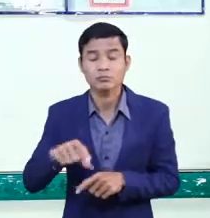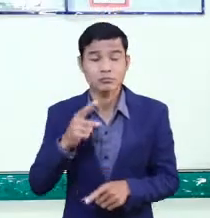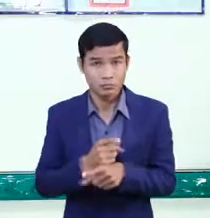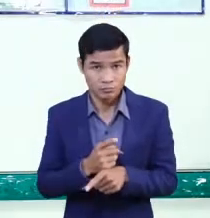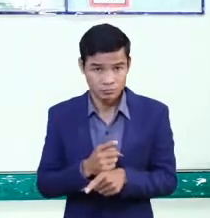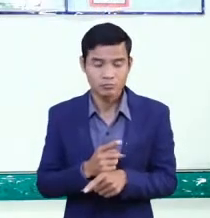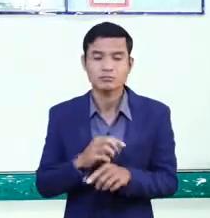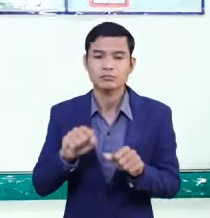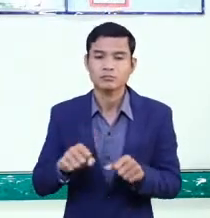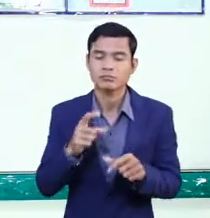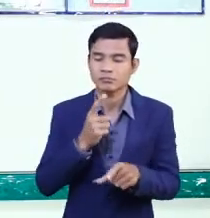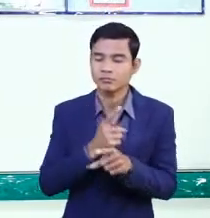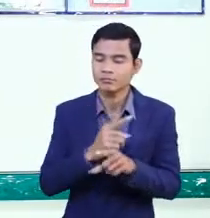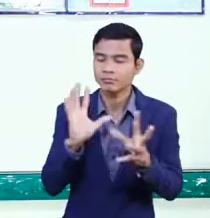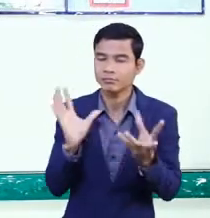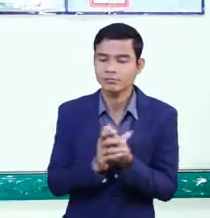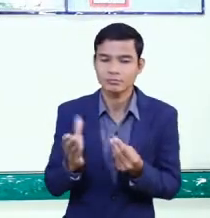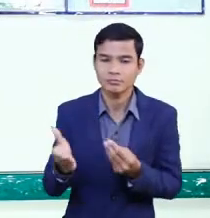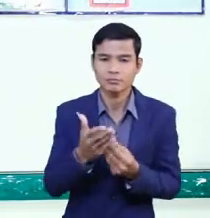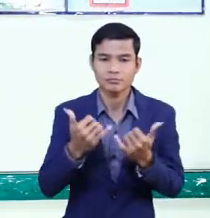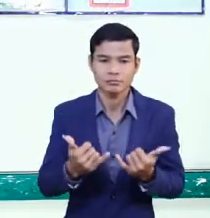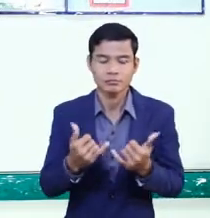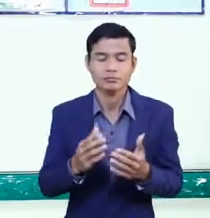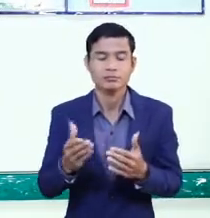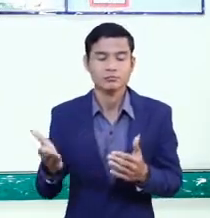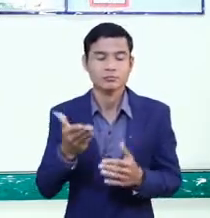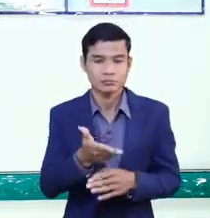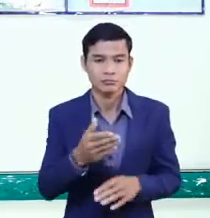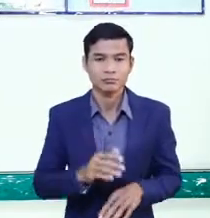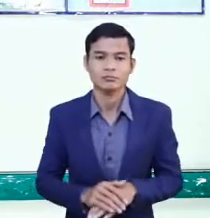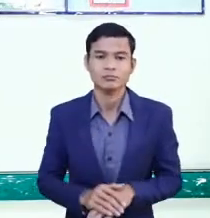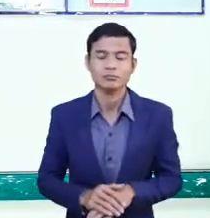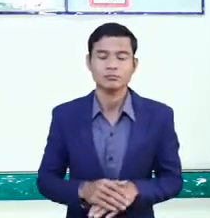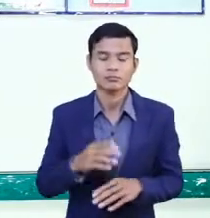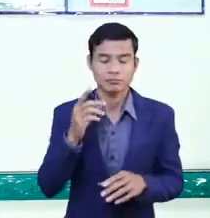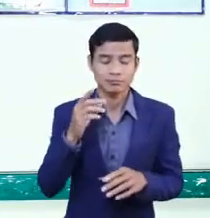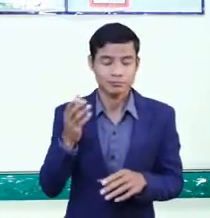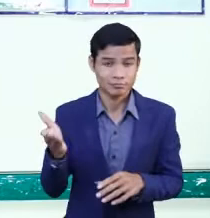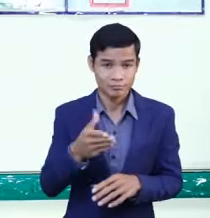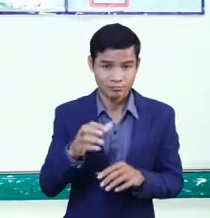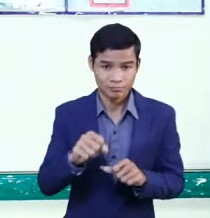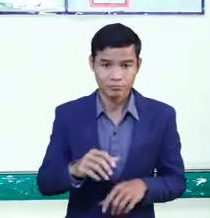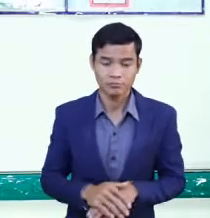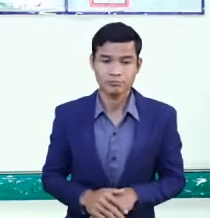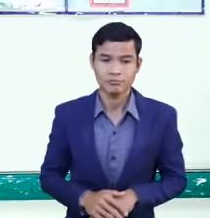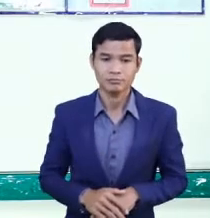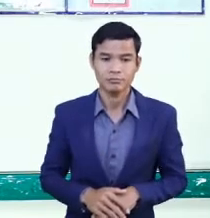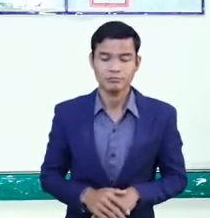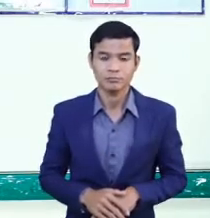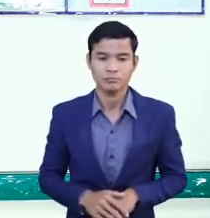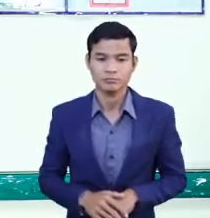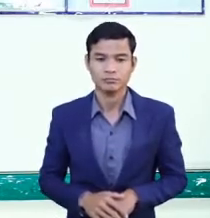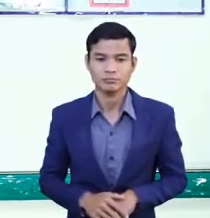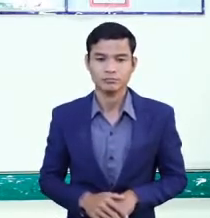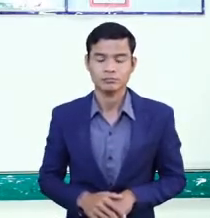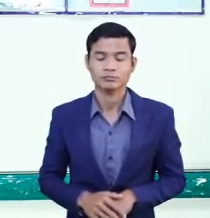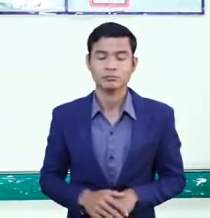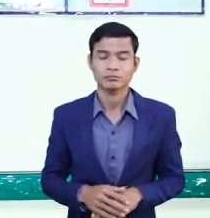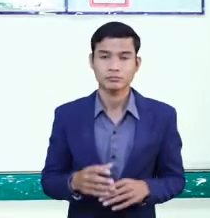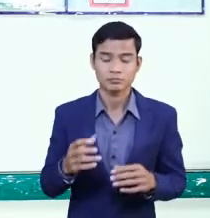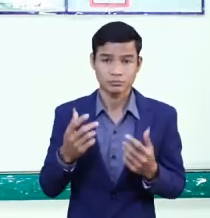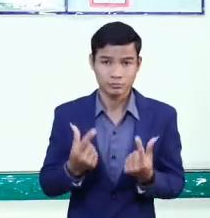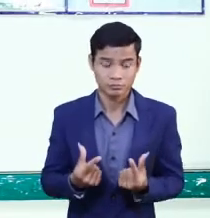1590ចាត្រឹមត្រូវមើលកូនណាចាអញ្ចឹងដូចនេះចាគេត្រូវការមើលកូនណាដូច